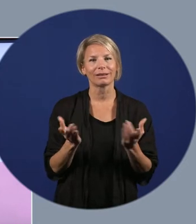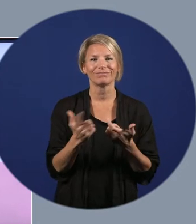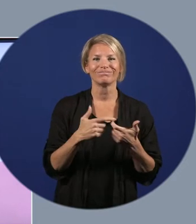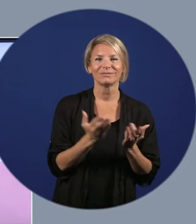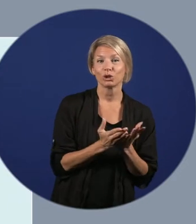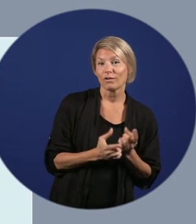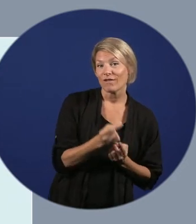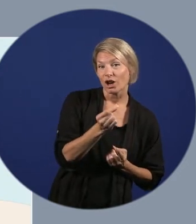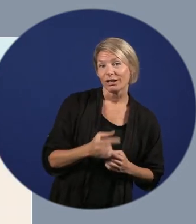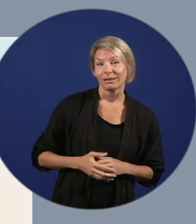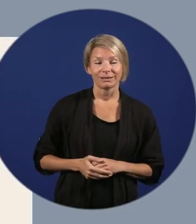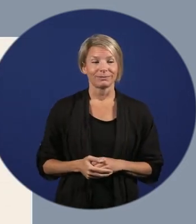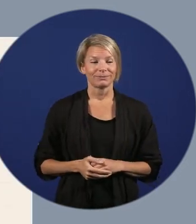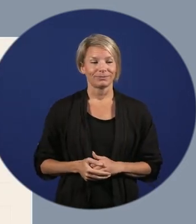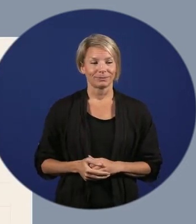skolvalet.